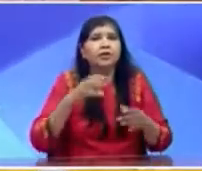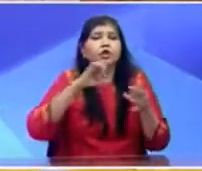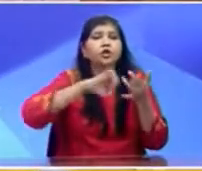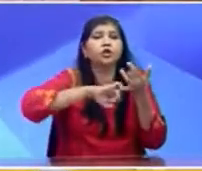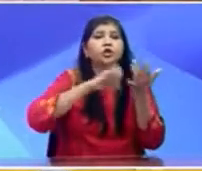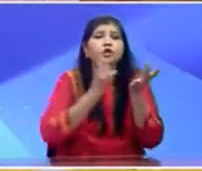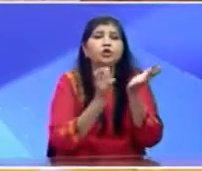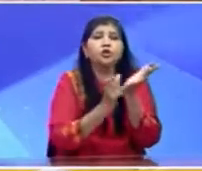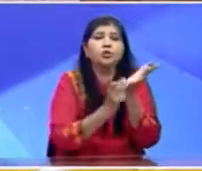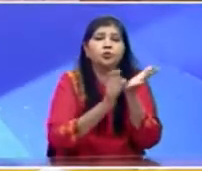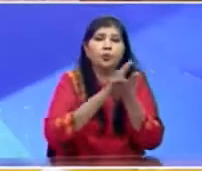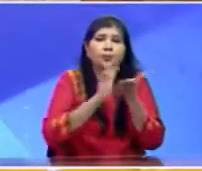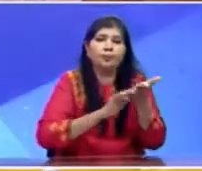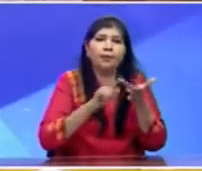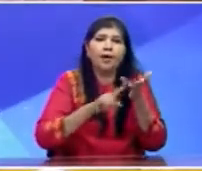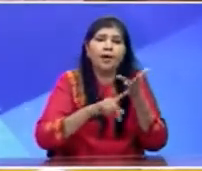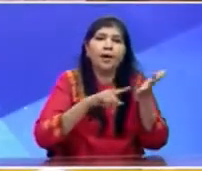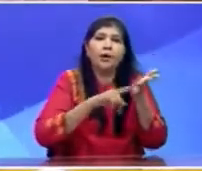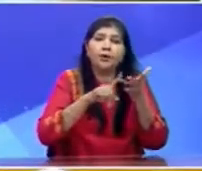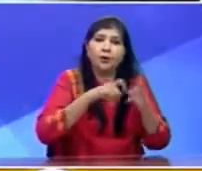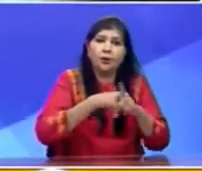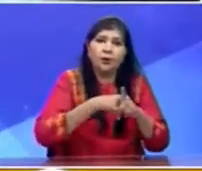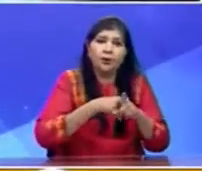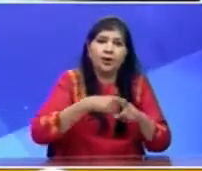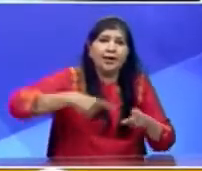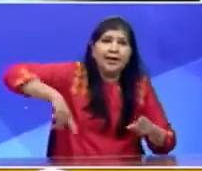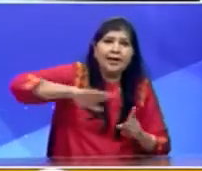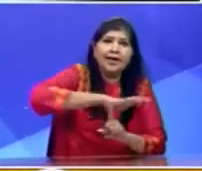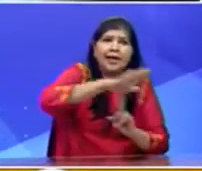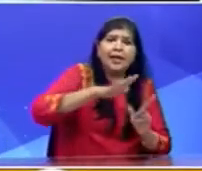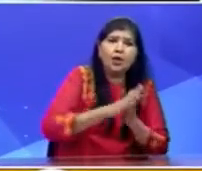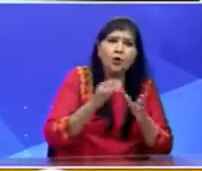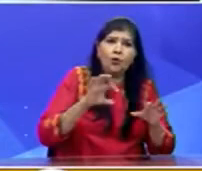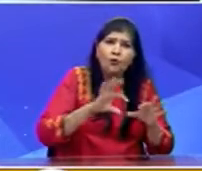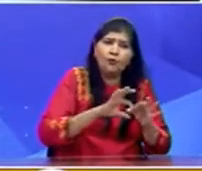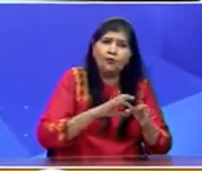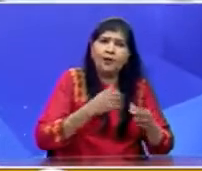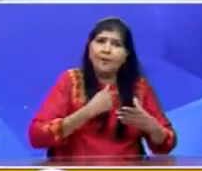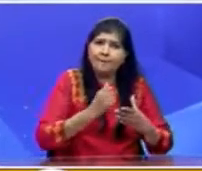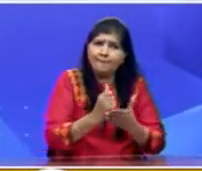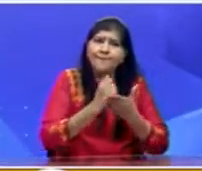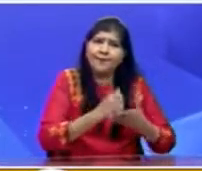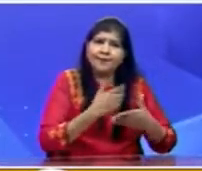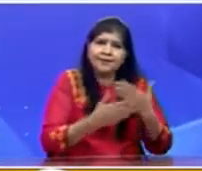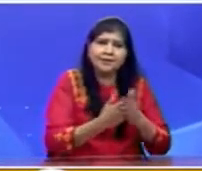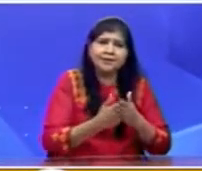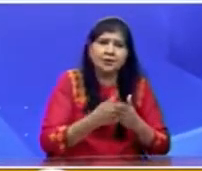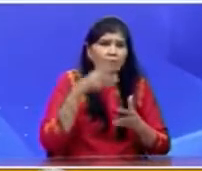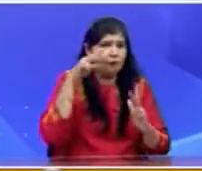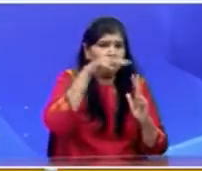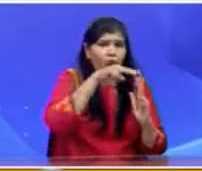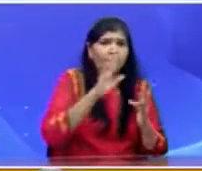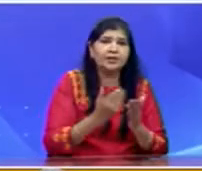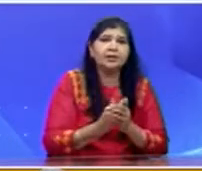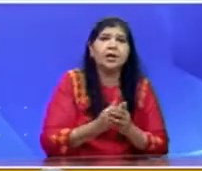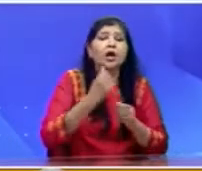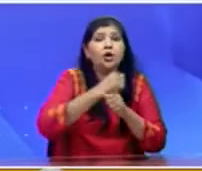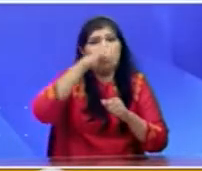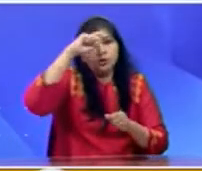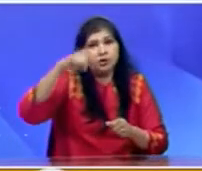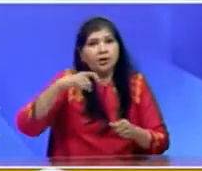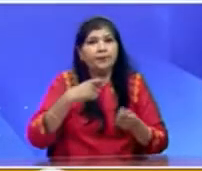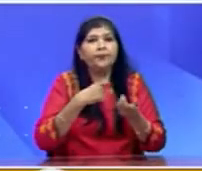नाम का स्टार्टअप इको फ्रेंडली खिलौनों पर फोकस कर रहा है। गुजरात में